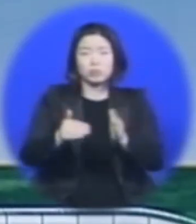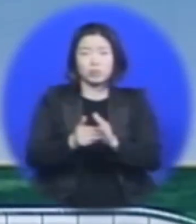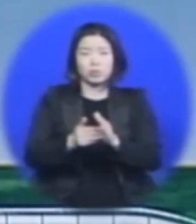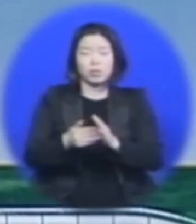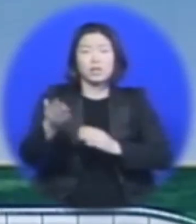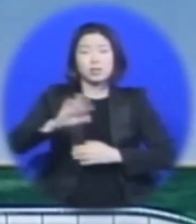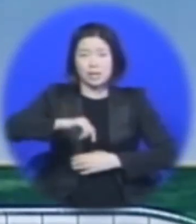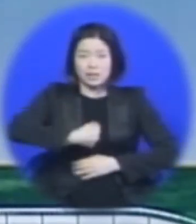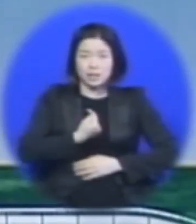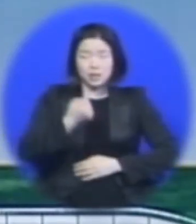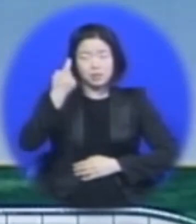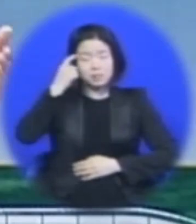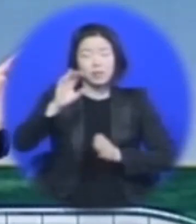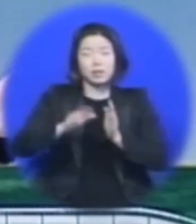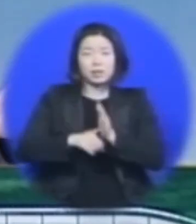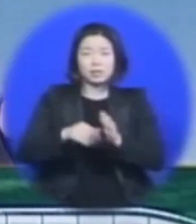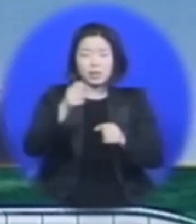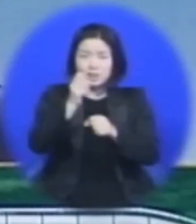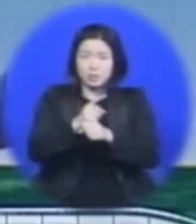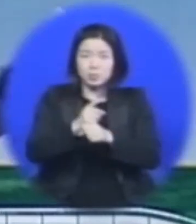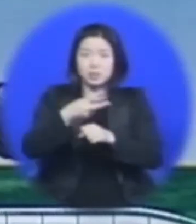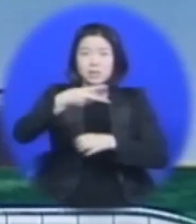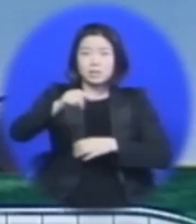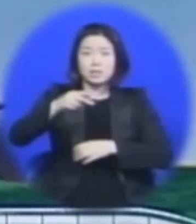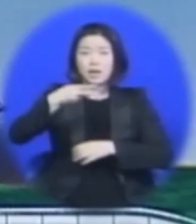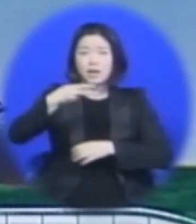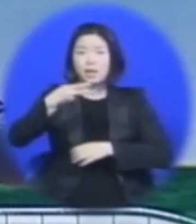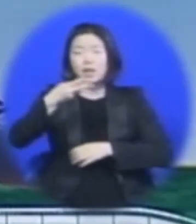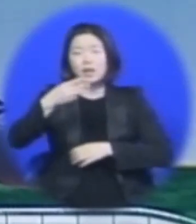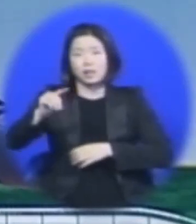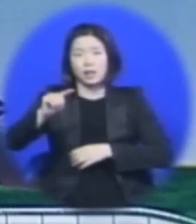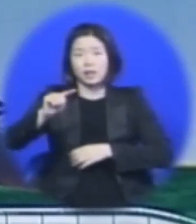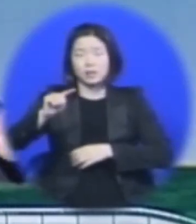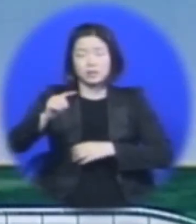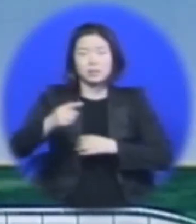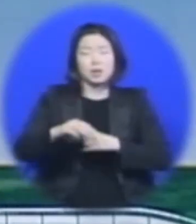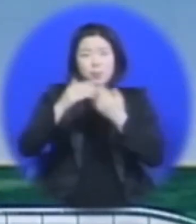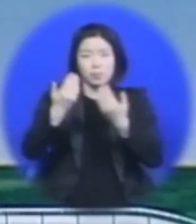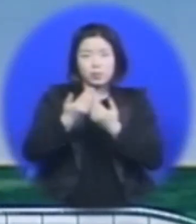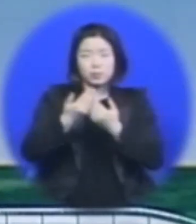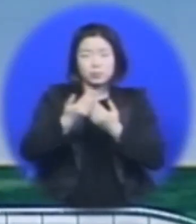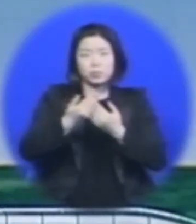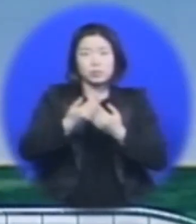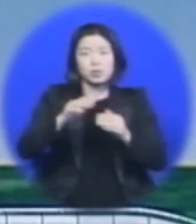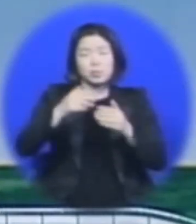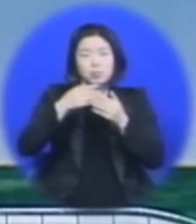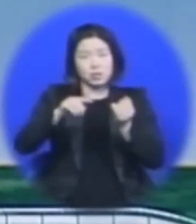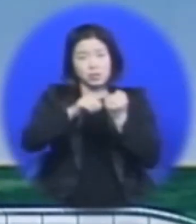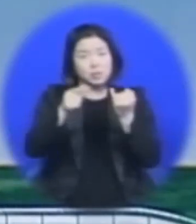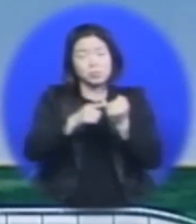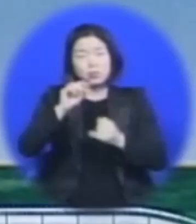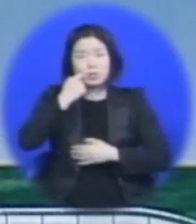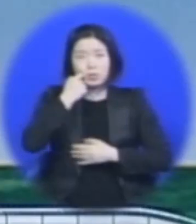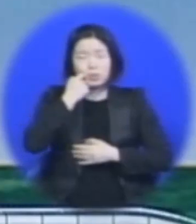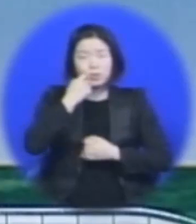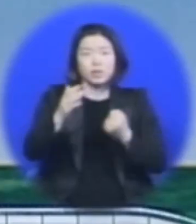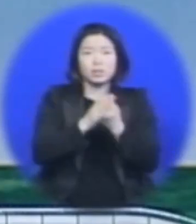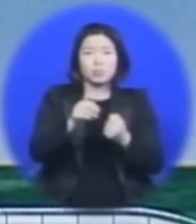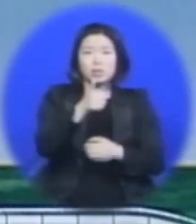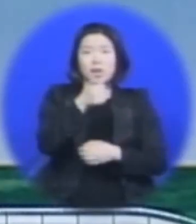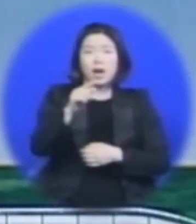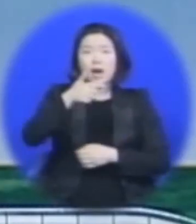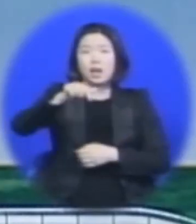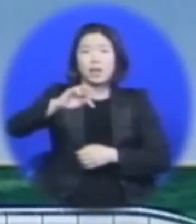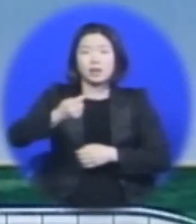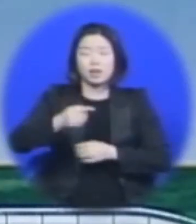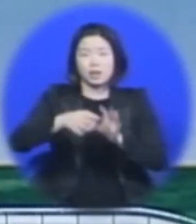자기는 생각하기를 이미 사라는 단산 했고 그러니 하가르 통해서라도 자식을 놔야